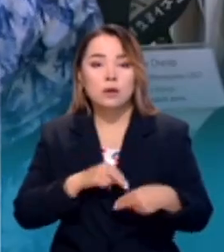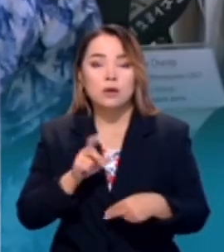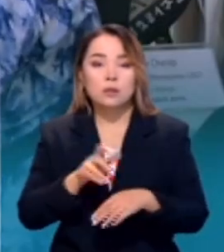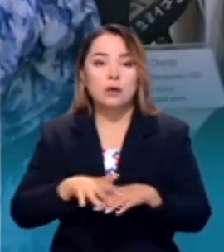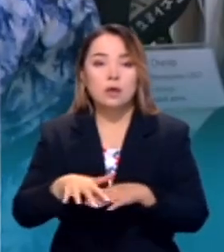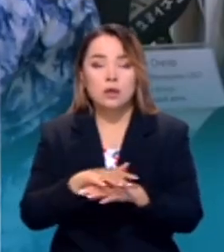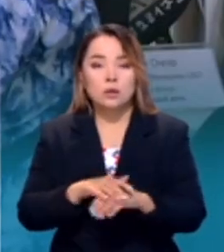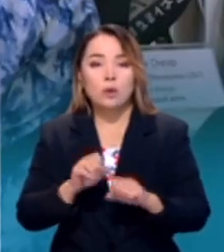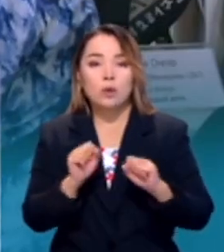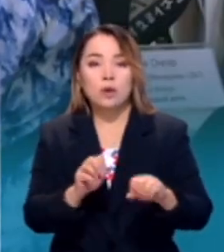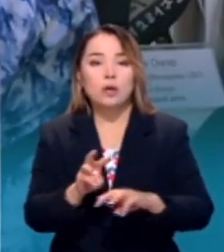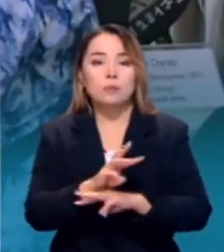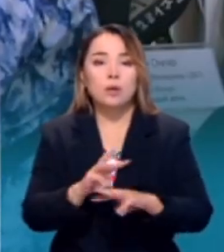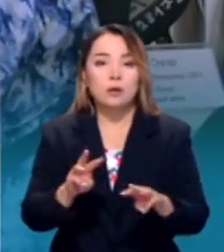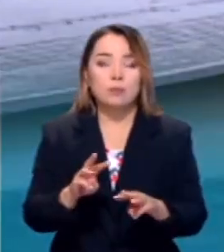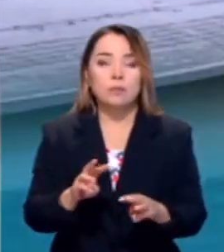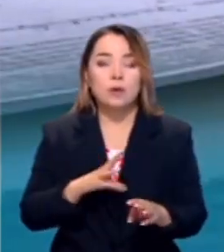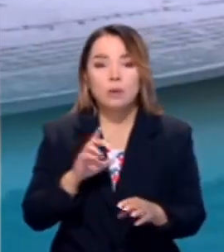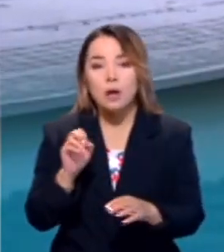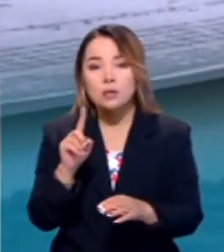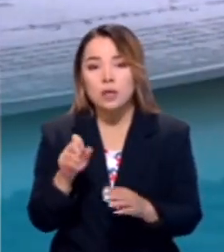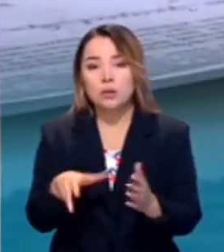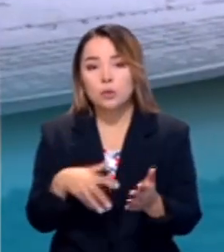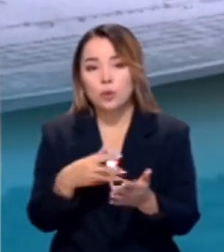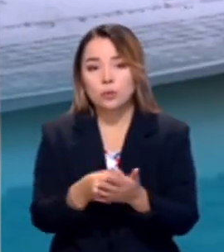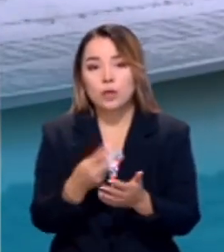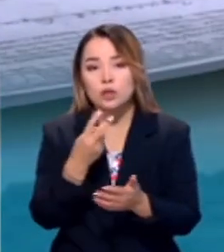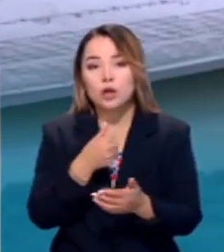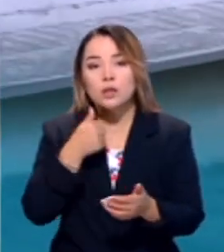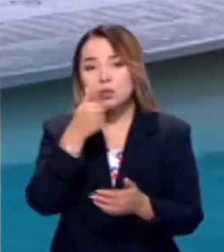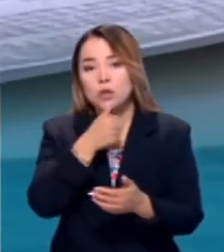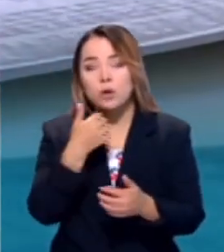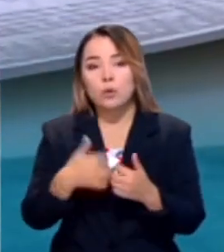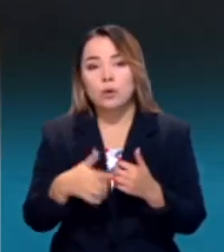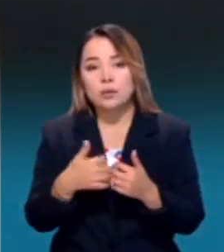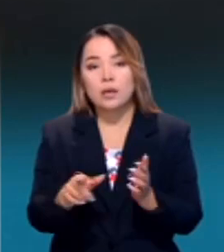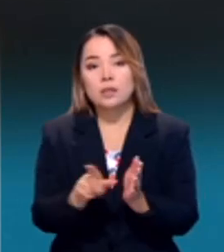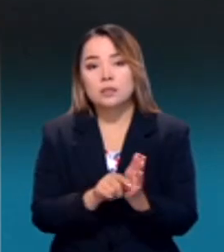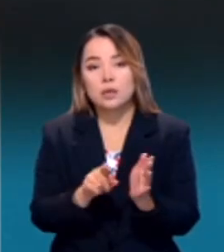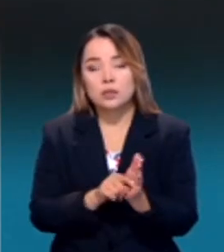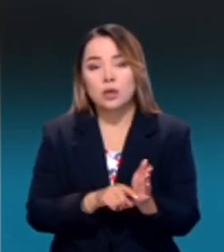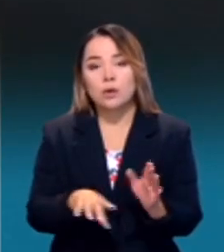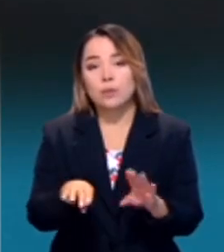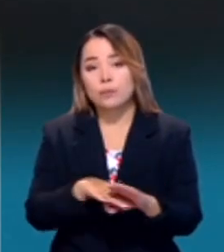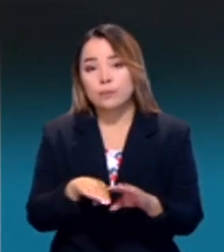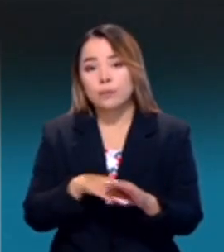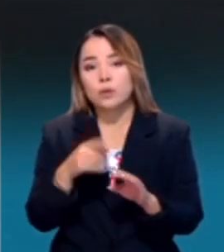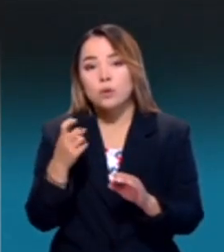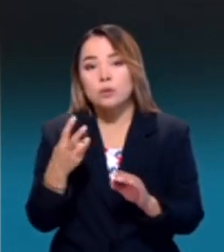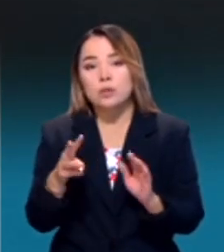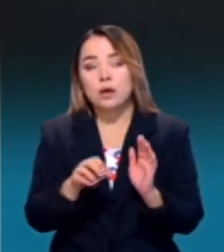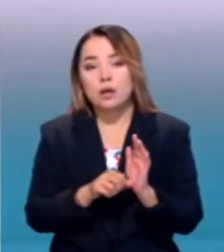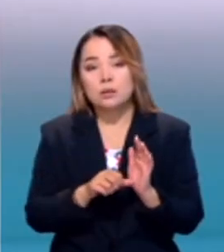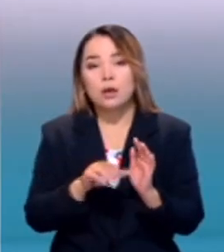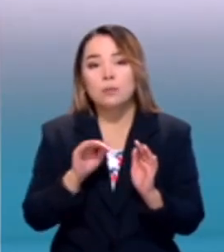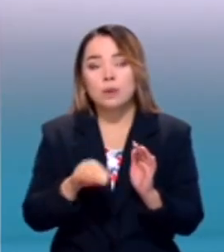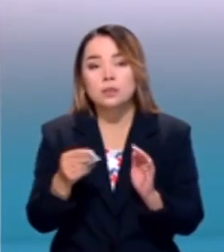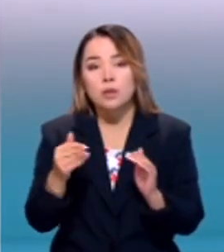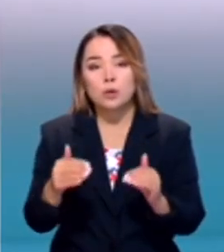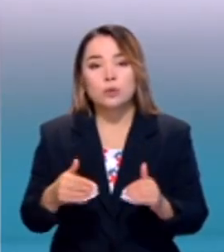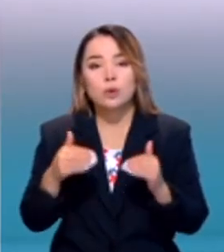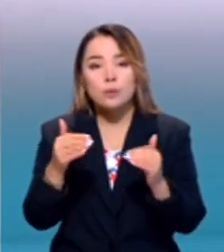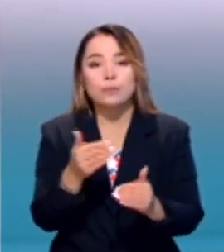қорғау министрлігі базалық төлемді өсіру арқылы алдағы 2 жылда орташа зейнетақы мөлшерін 136 мың теңгеге дейін